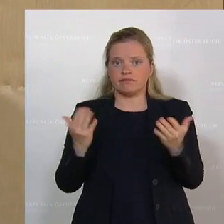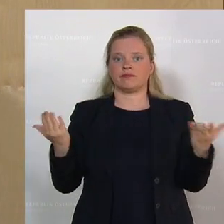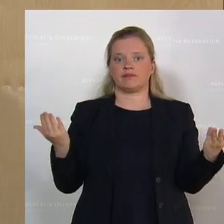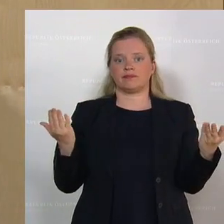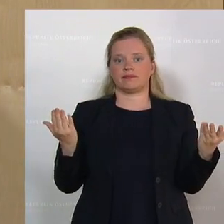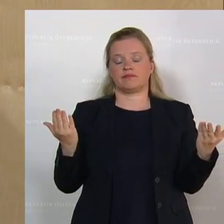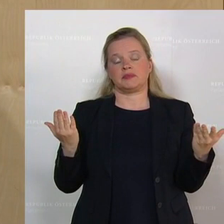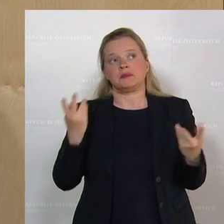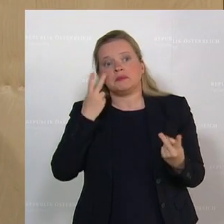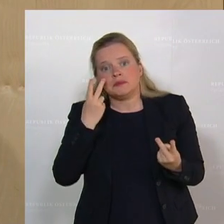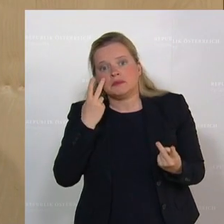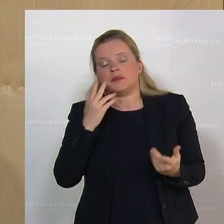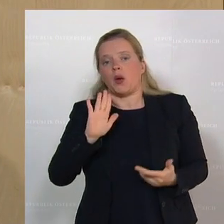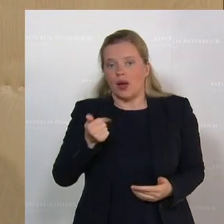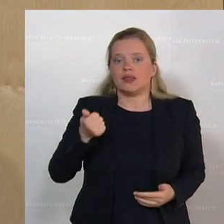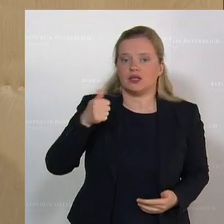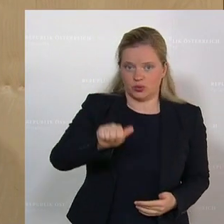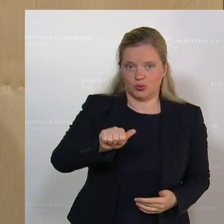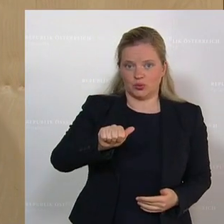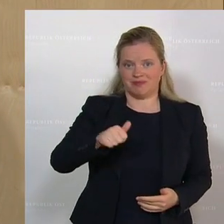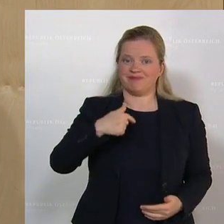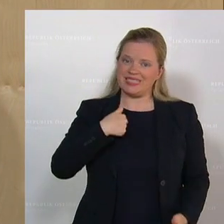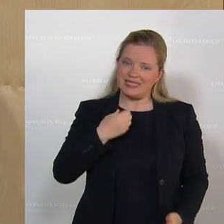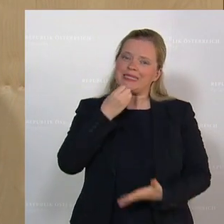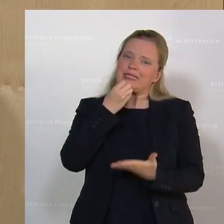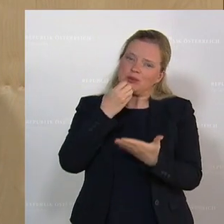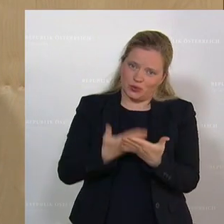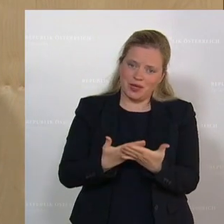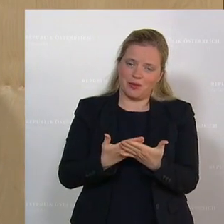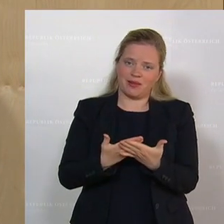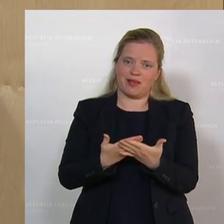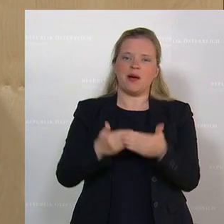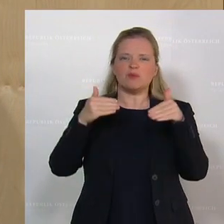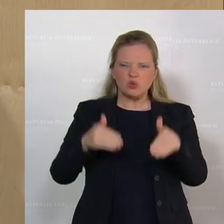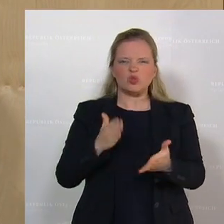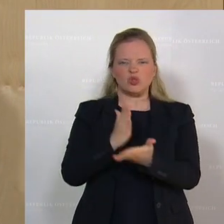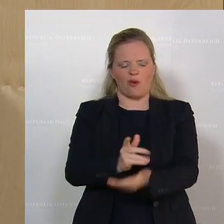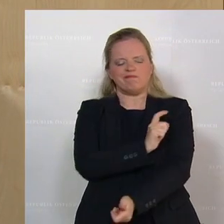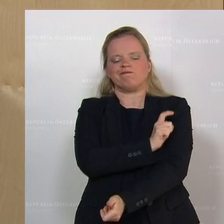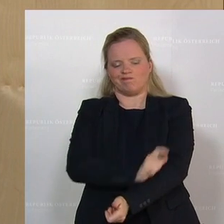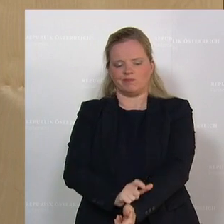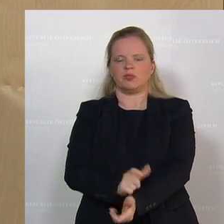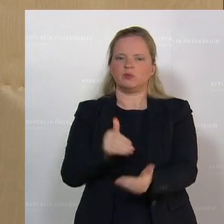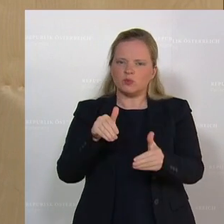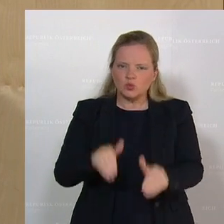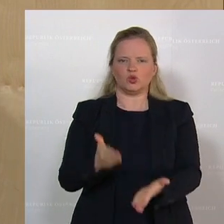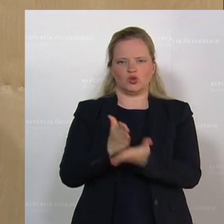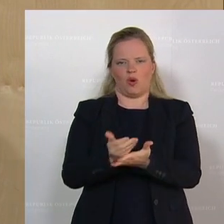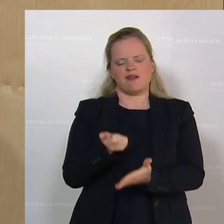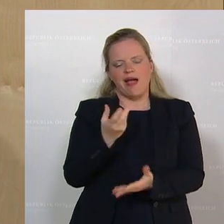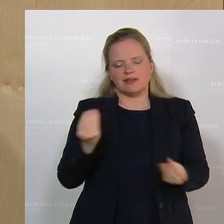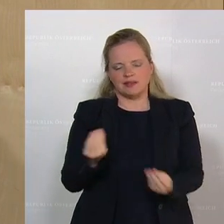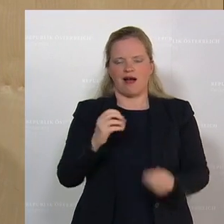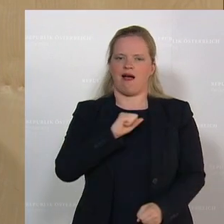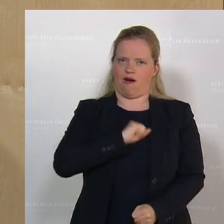gehört anscheinend auch dazu. Und ich gebe zu, man muss einiges aushalten, aber ich habe mich in all den Jahren der